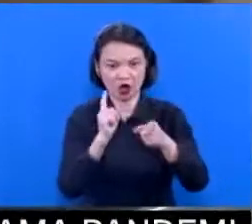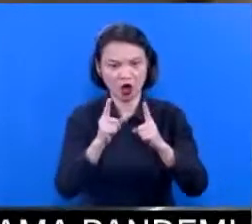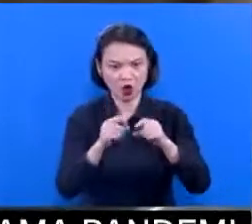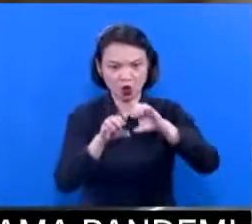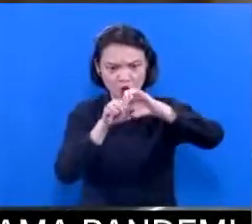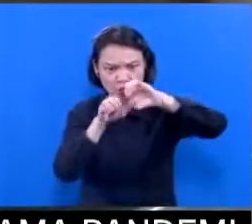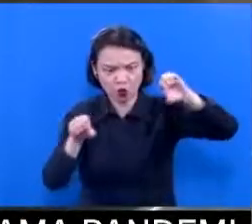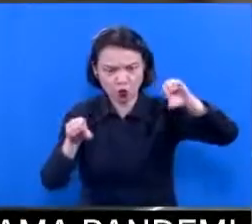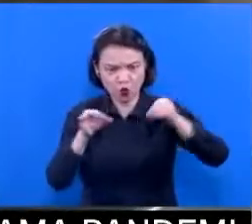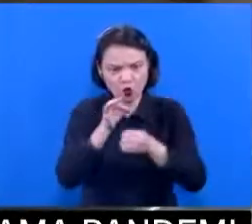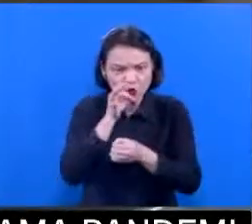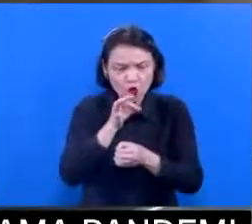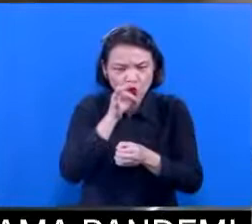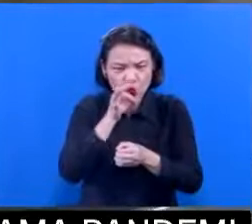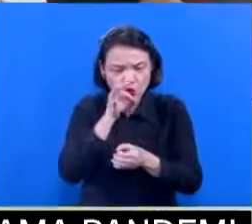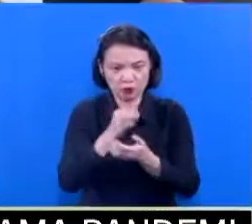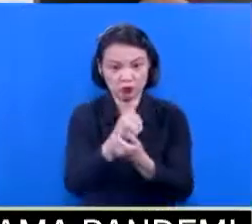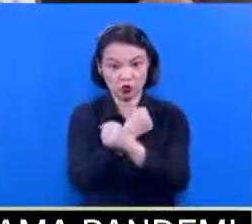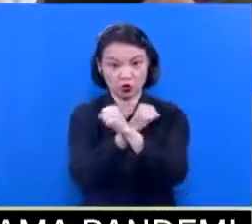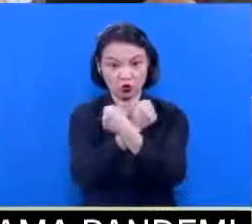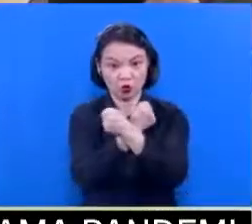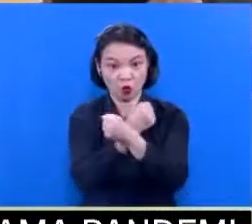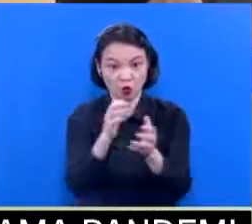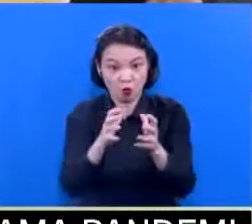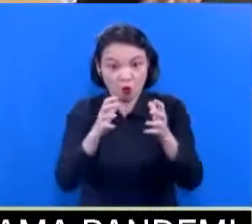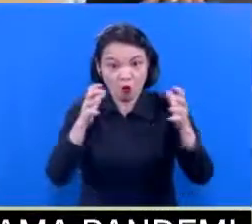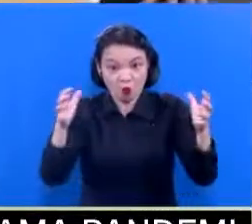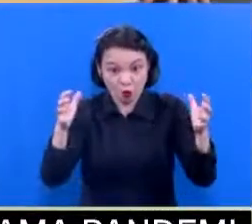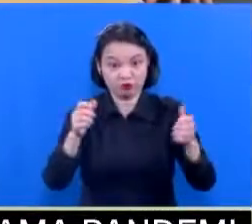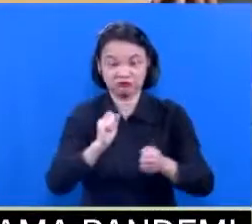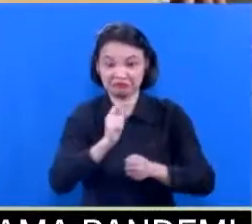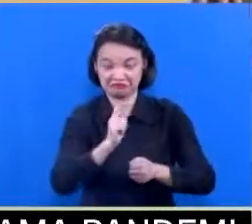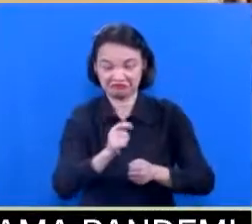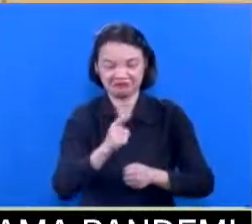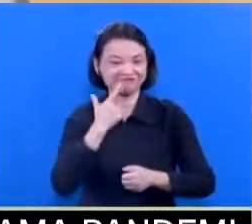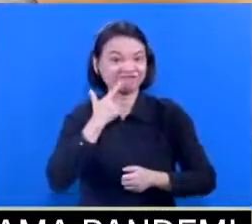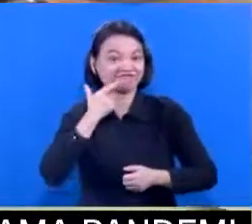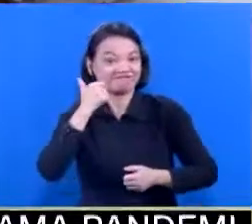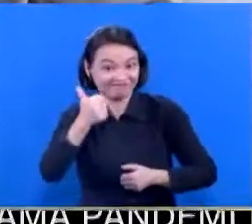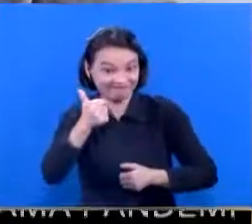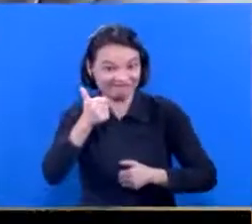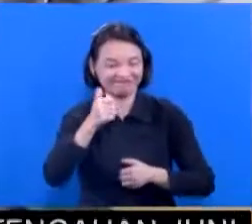boleh juga pesan bersama tulang jumbo ini. Dijamin sedap!